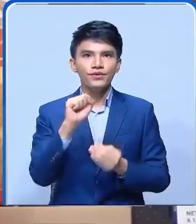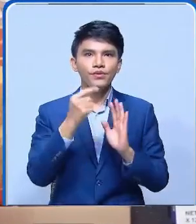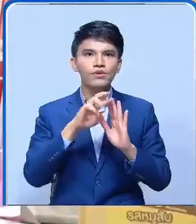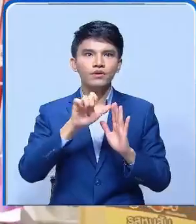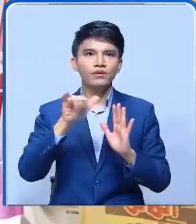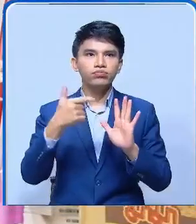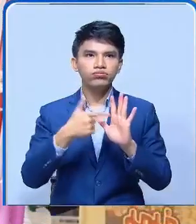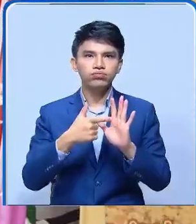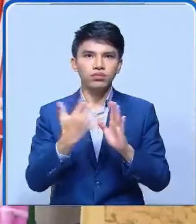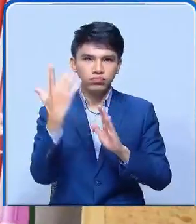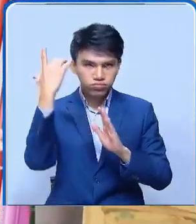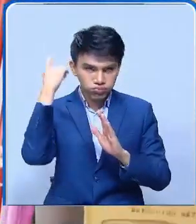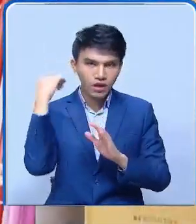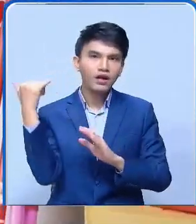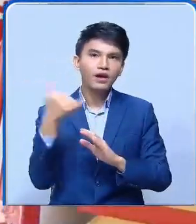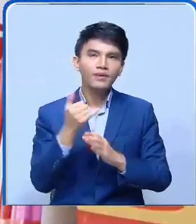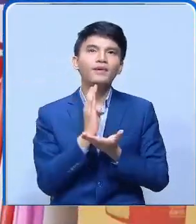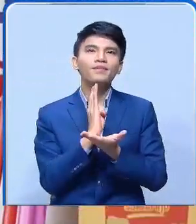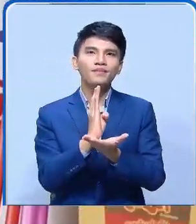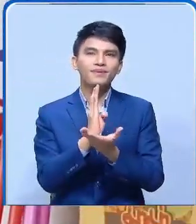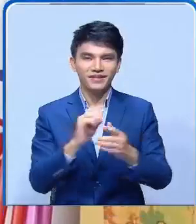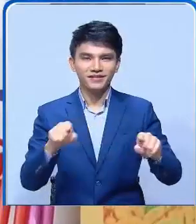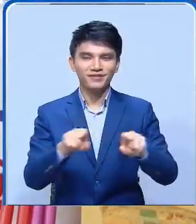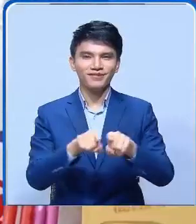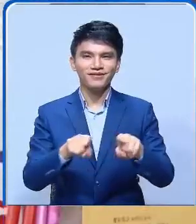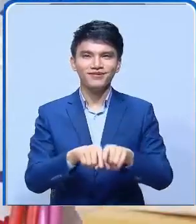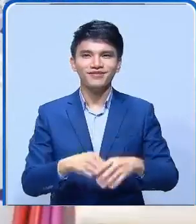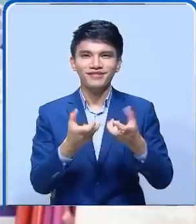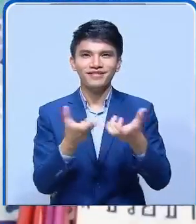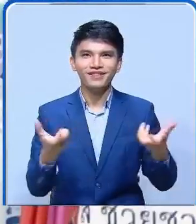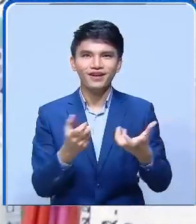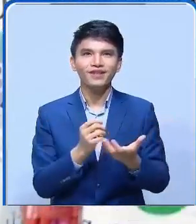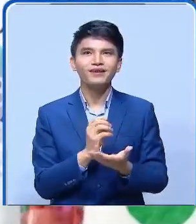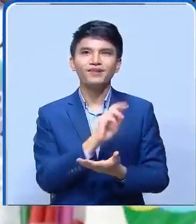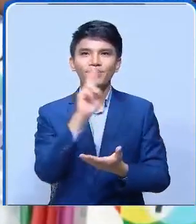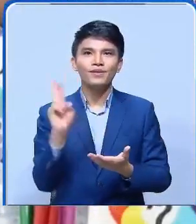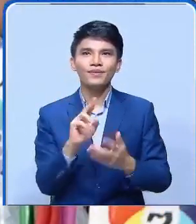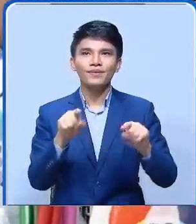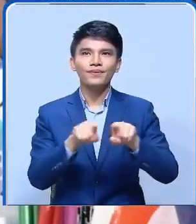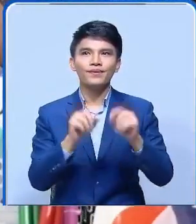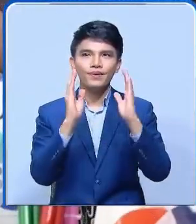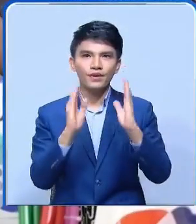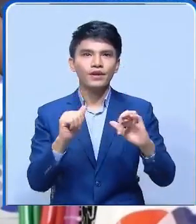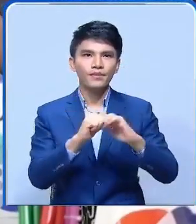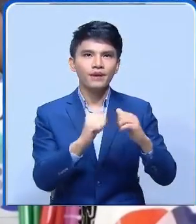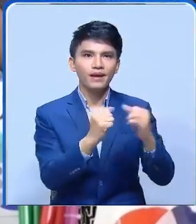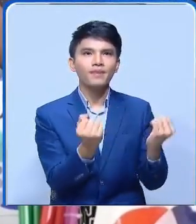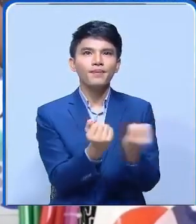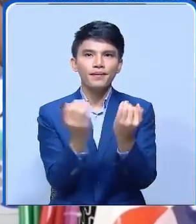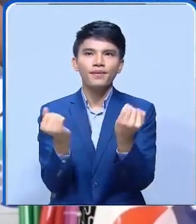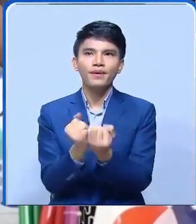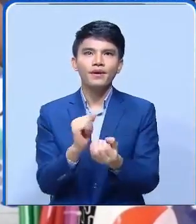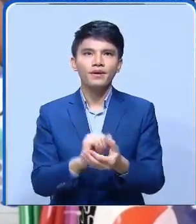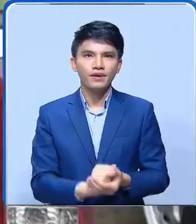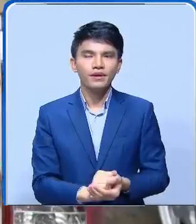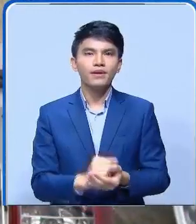งศ์ปทุมธานีเมื่อวานนี้ก็เดินทางมามอบสิ่งของอุปโภคบริโภคให้กับผู้ที่รับผลกระทบด้วยนะครับโดยมีคุณพั